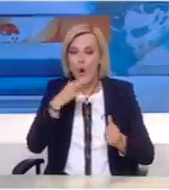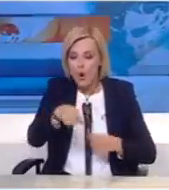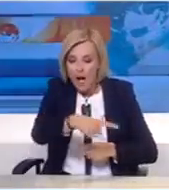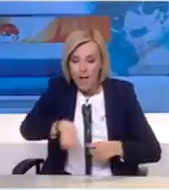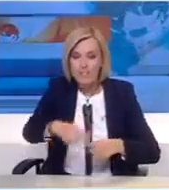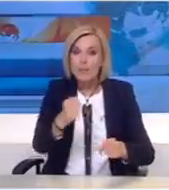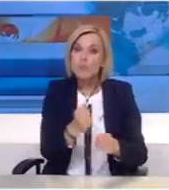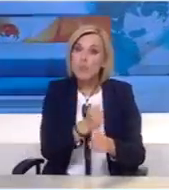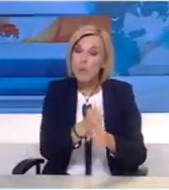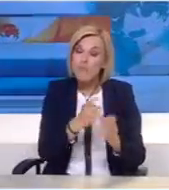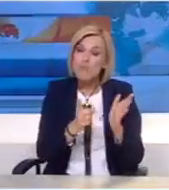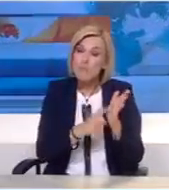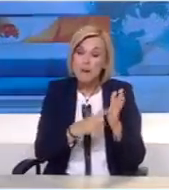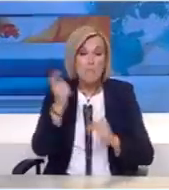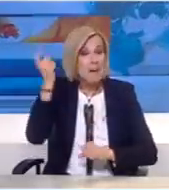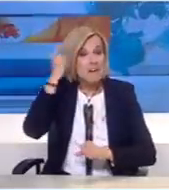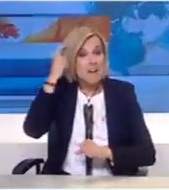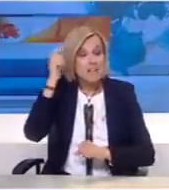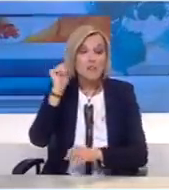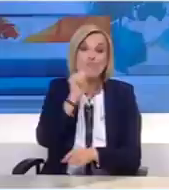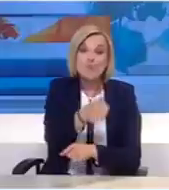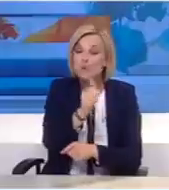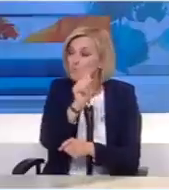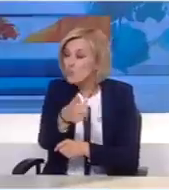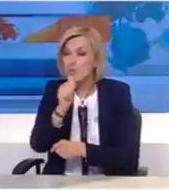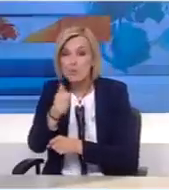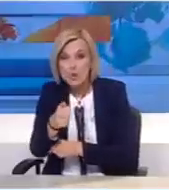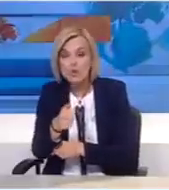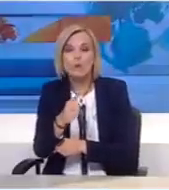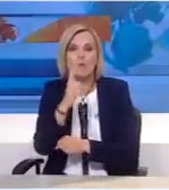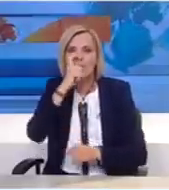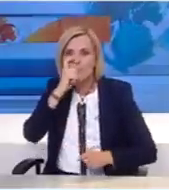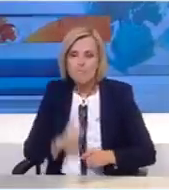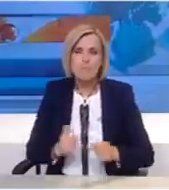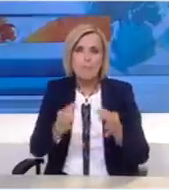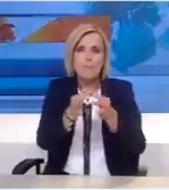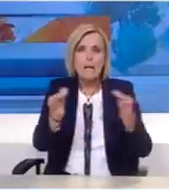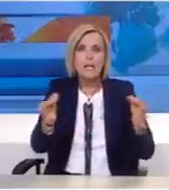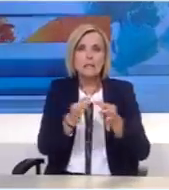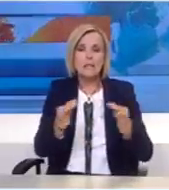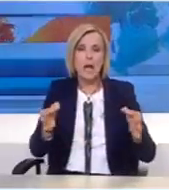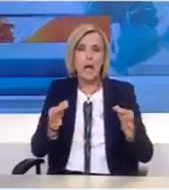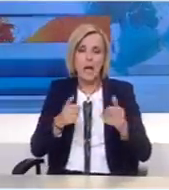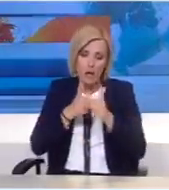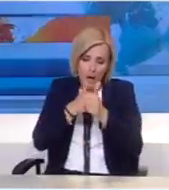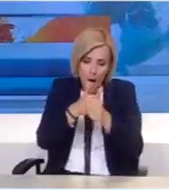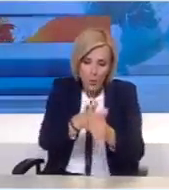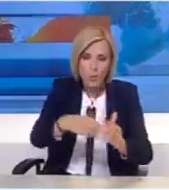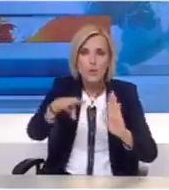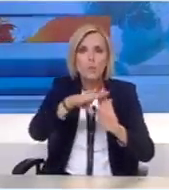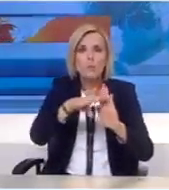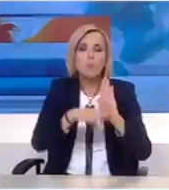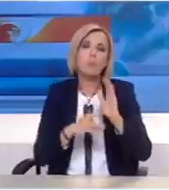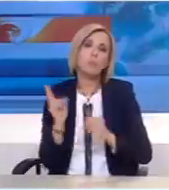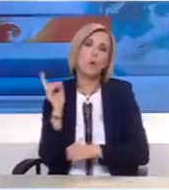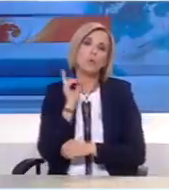να ελέγξει μια ευπαθή ομάδα που έχει συμπτώματα, είτε να ελεγχθεί ο ίδιος ενώ είναι υγειονομικό προσωπικό, είτε να καταργηθεί ένα